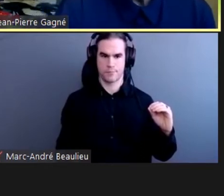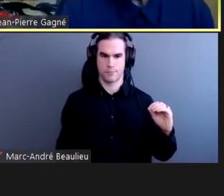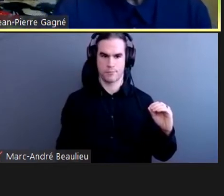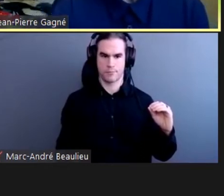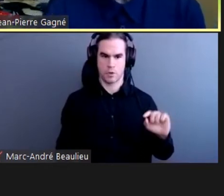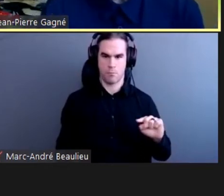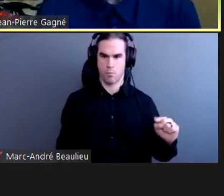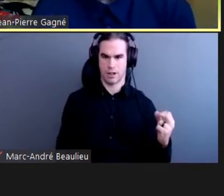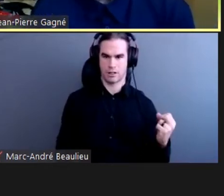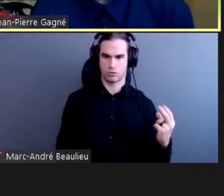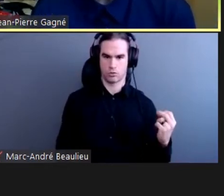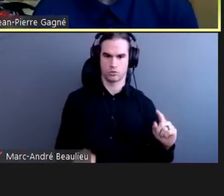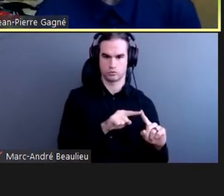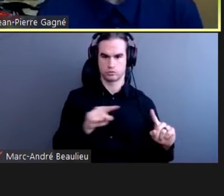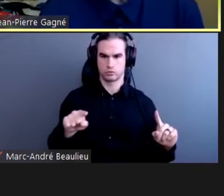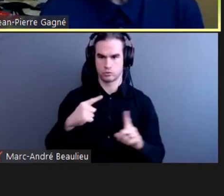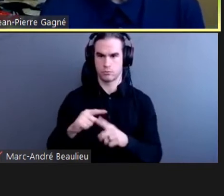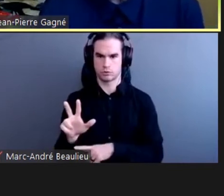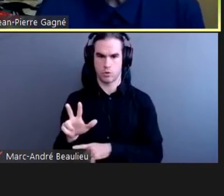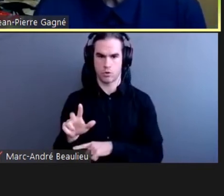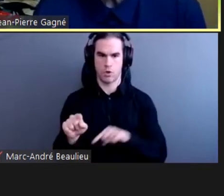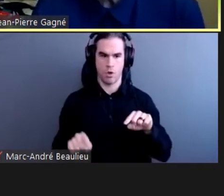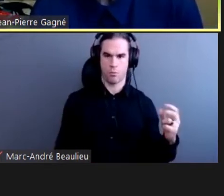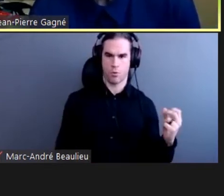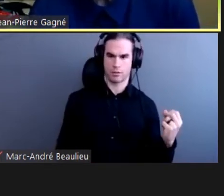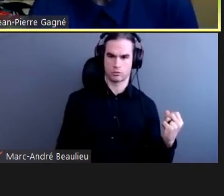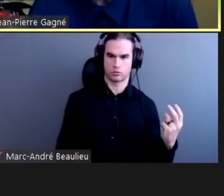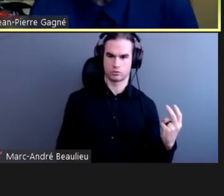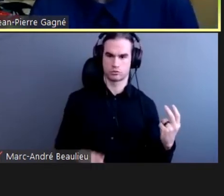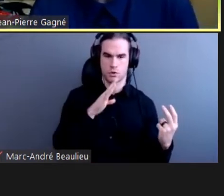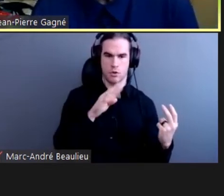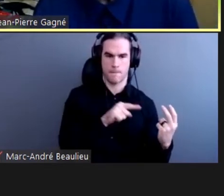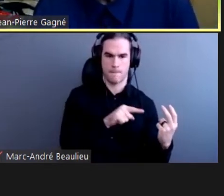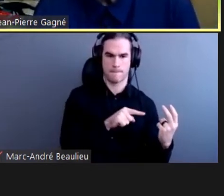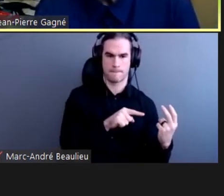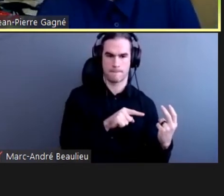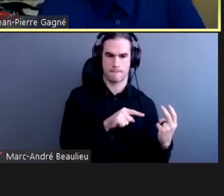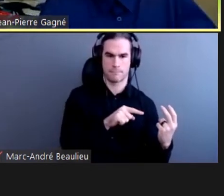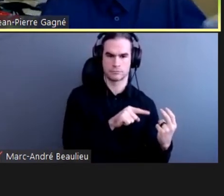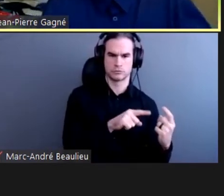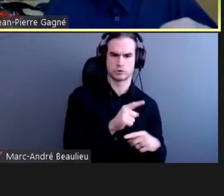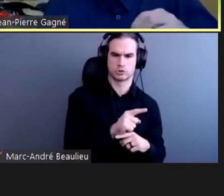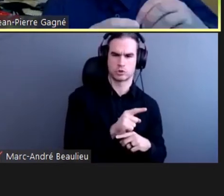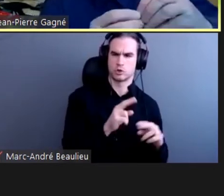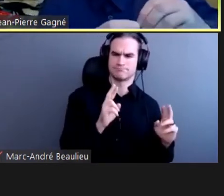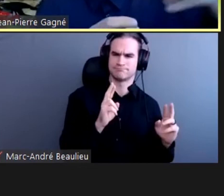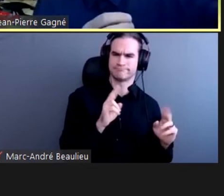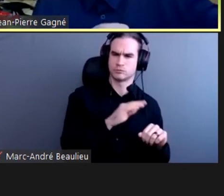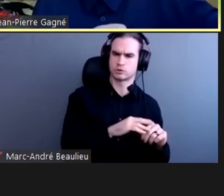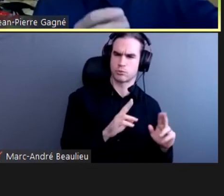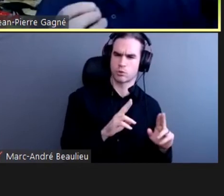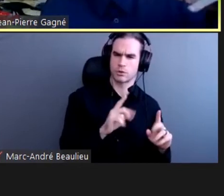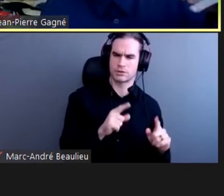moins 12 à plus 3. Et moins 12, on parle de rapport signal sur bruit et ça veut dire est-ce